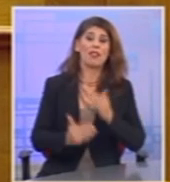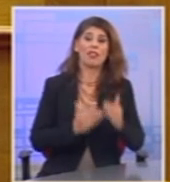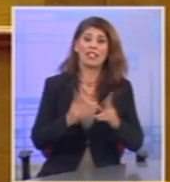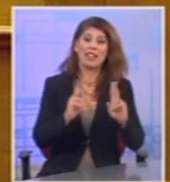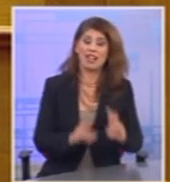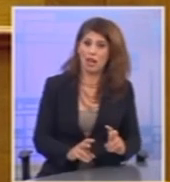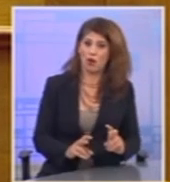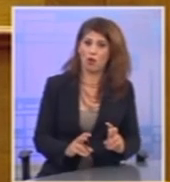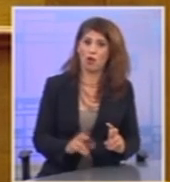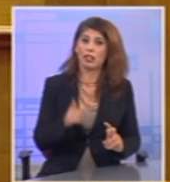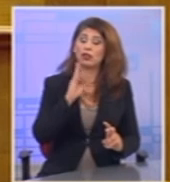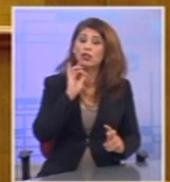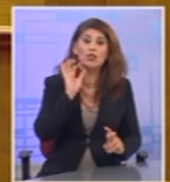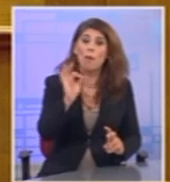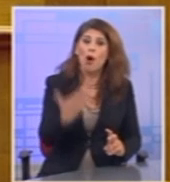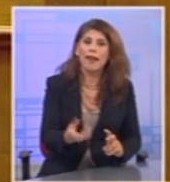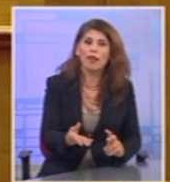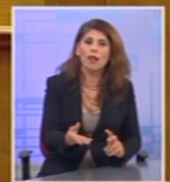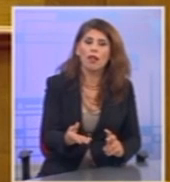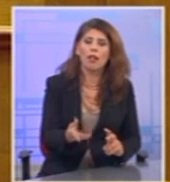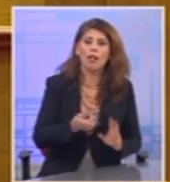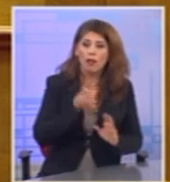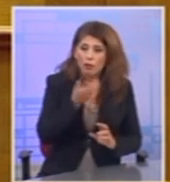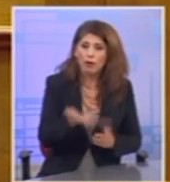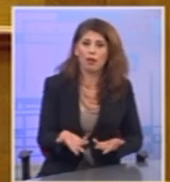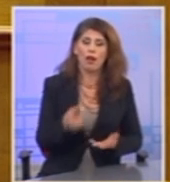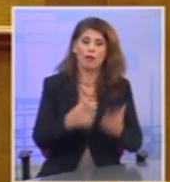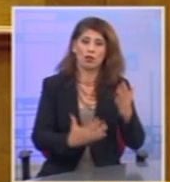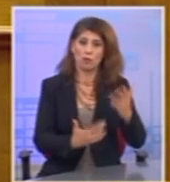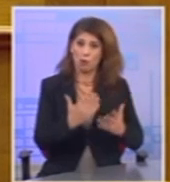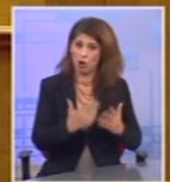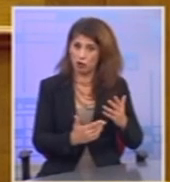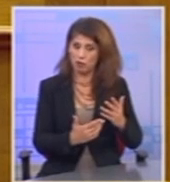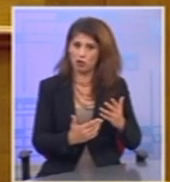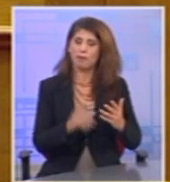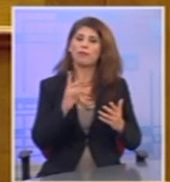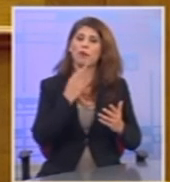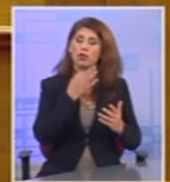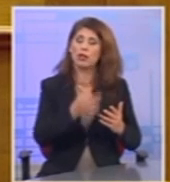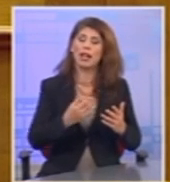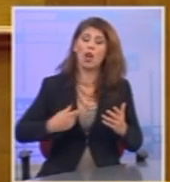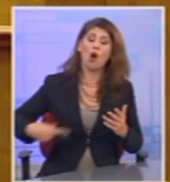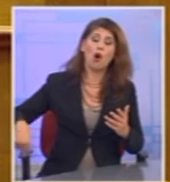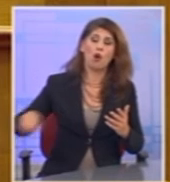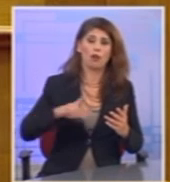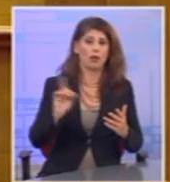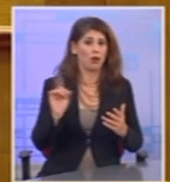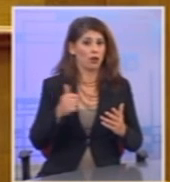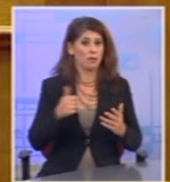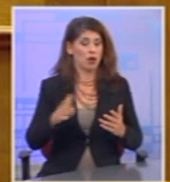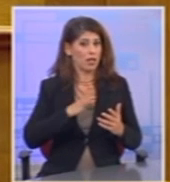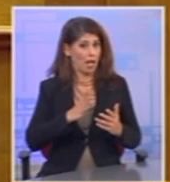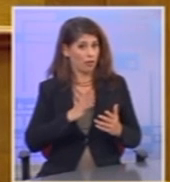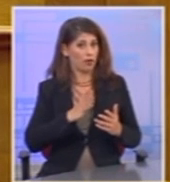ελέγχου της σκοπιμότητάς τους. Έναν προϋπολογισμό που, όπως λένε όλοι και όχι μόνο οι